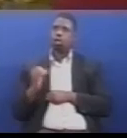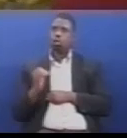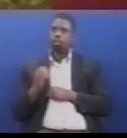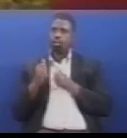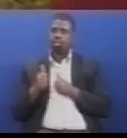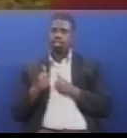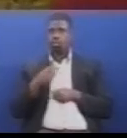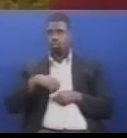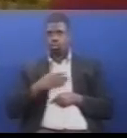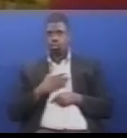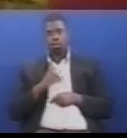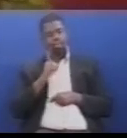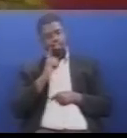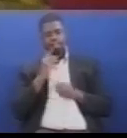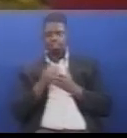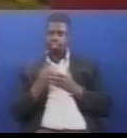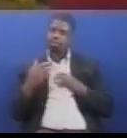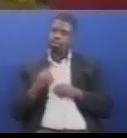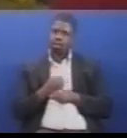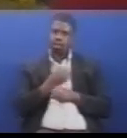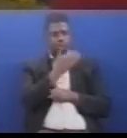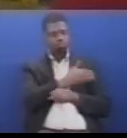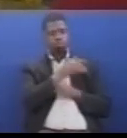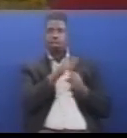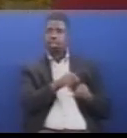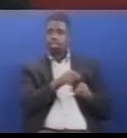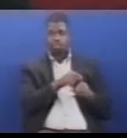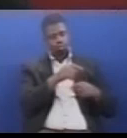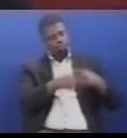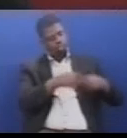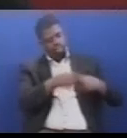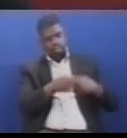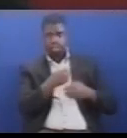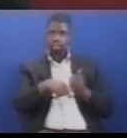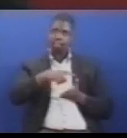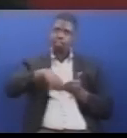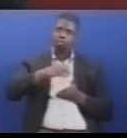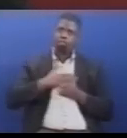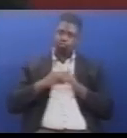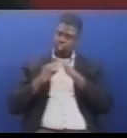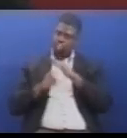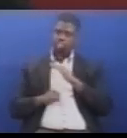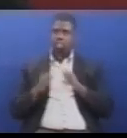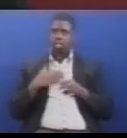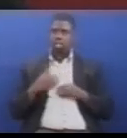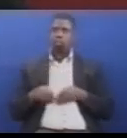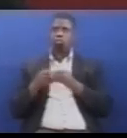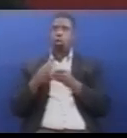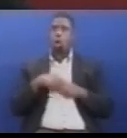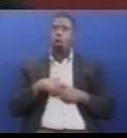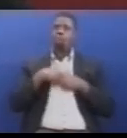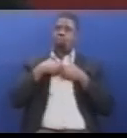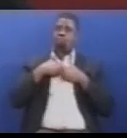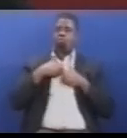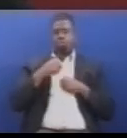fedha zitapokuwa zinapatikana, basi huduma hii tutaendeleza katika vituo vya chini. Kwa hivyo nataka nikutoe hofu, jambo hili